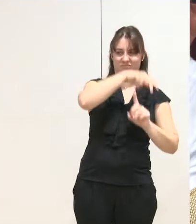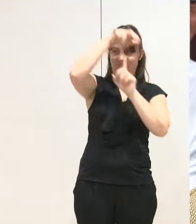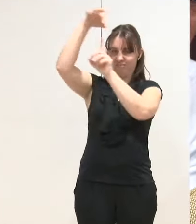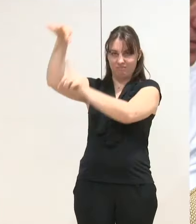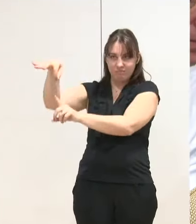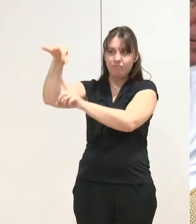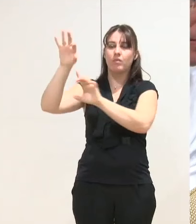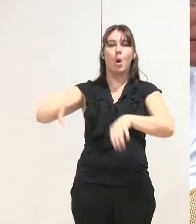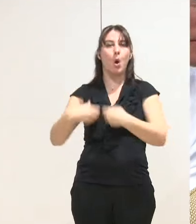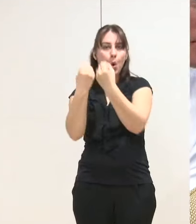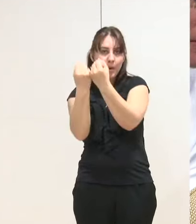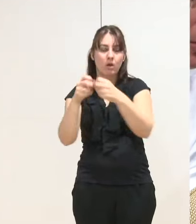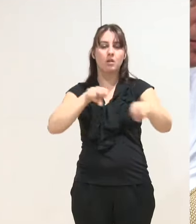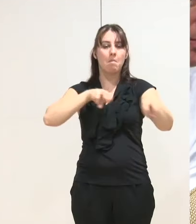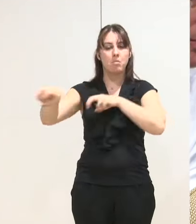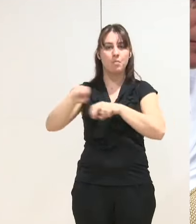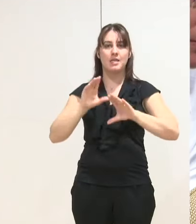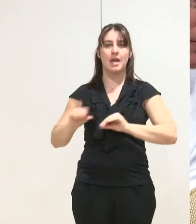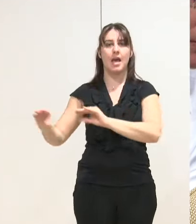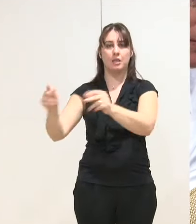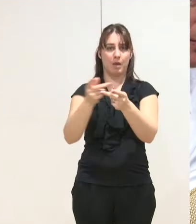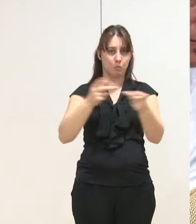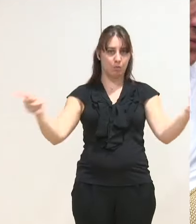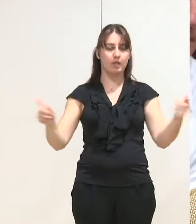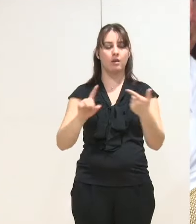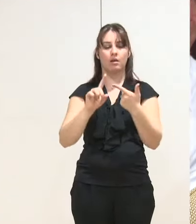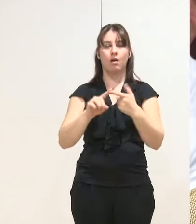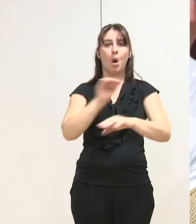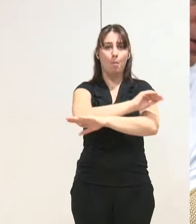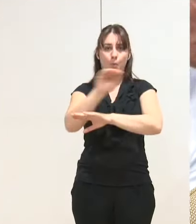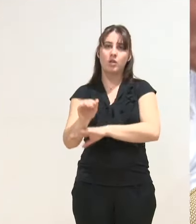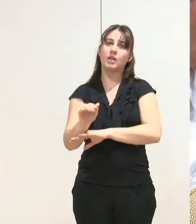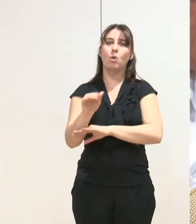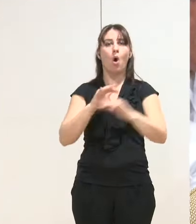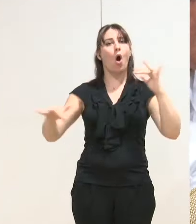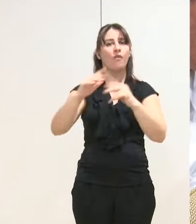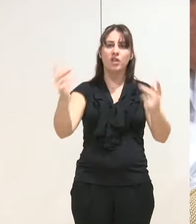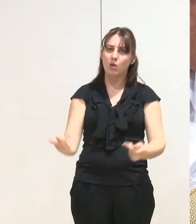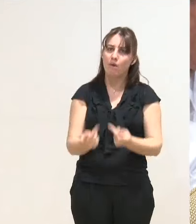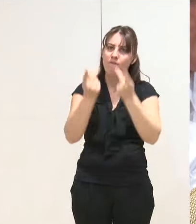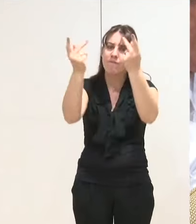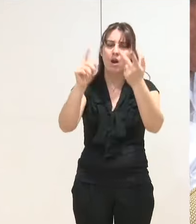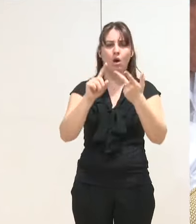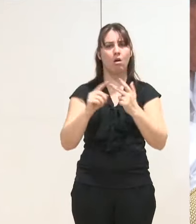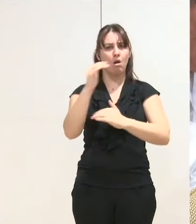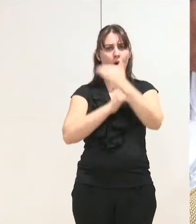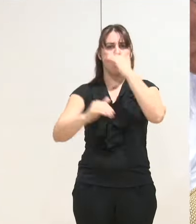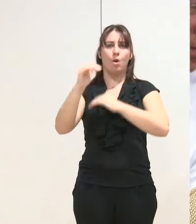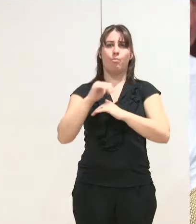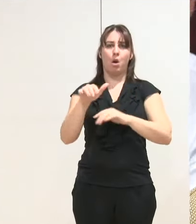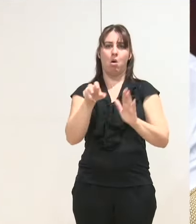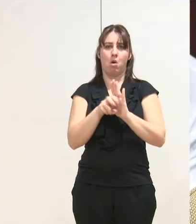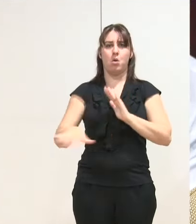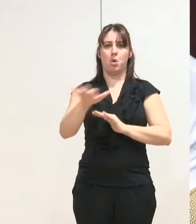compétences mobilité espace public protection et mise en valeur de l'environnement plan local d'urbanisme et